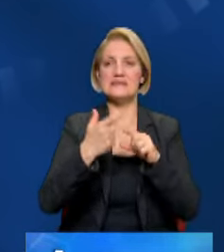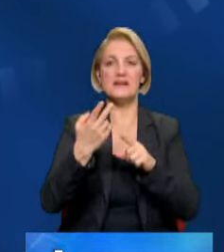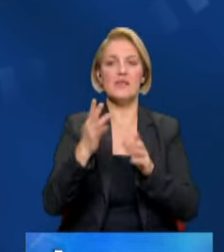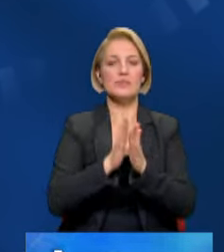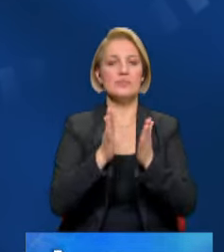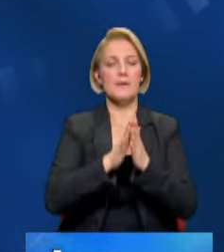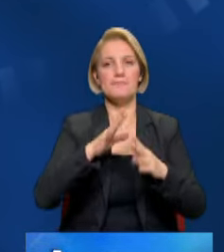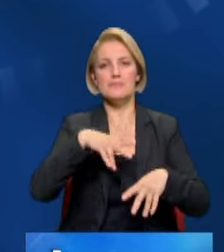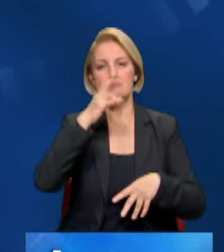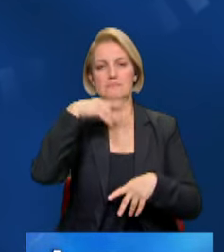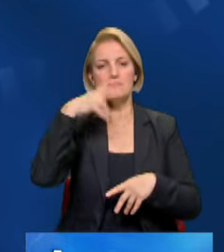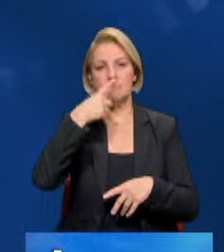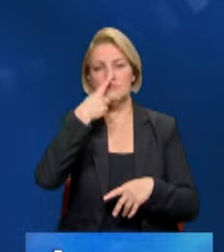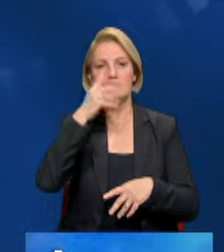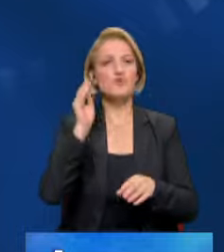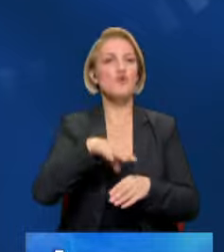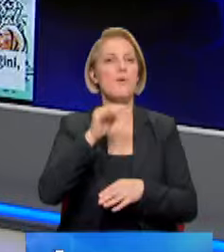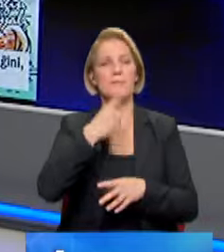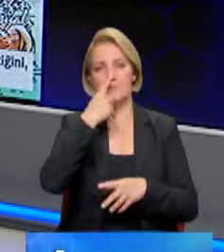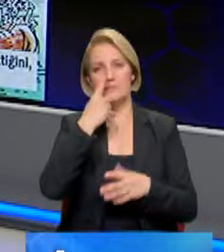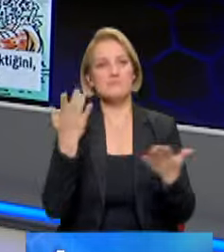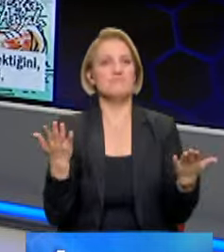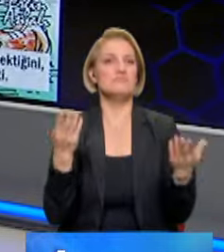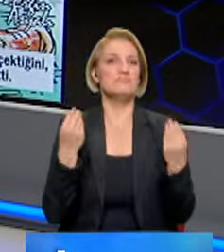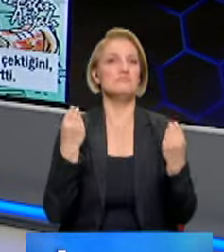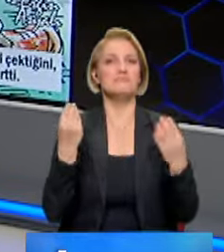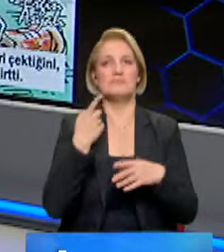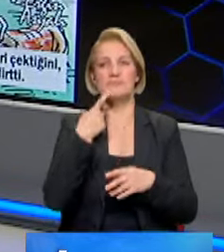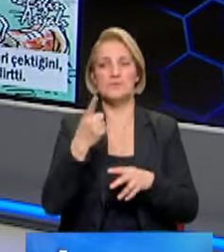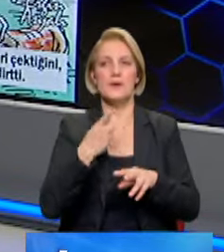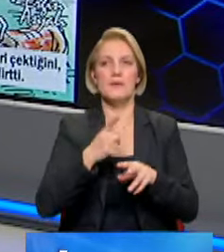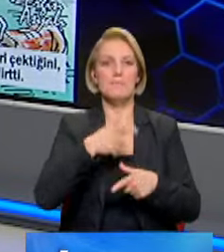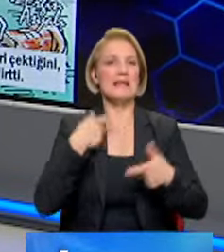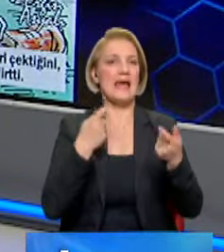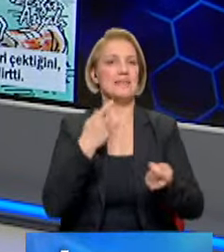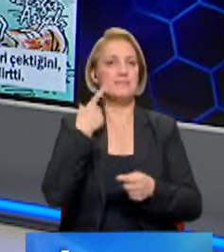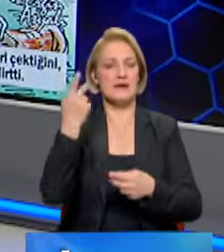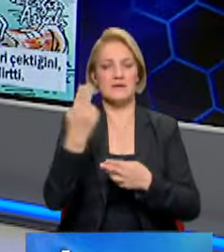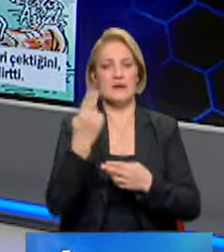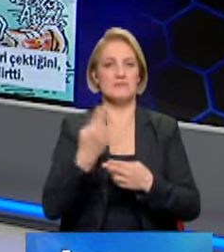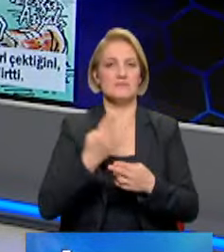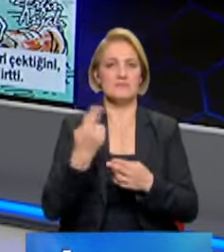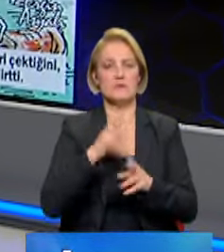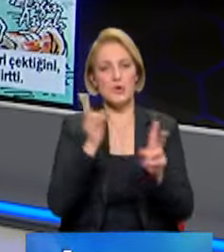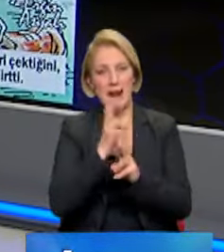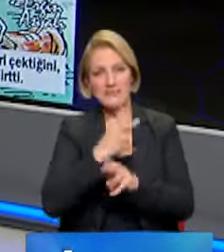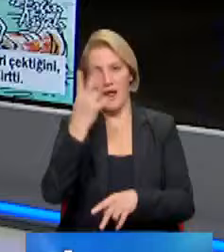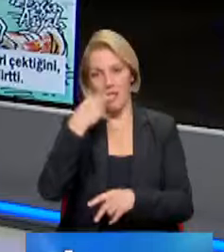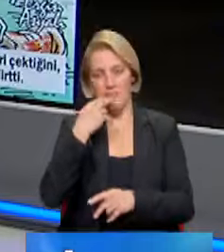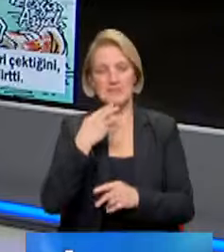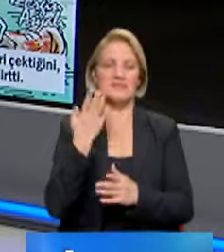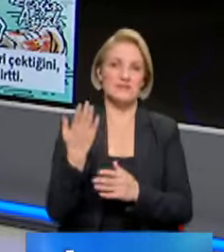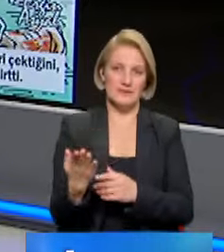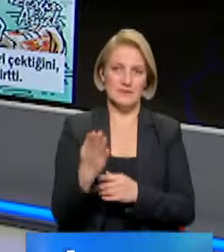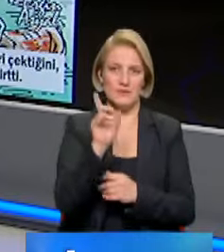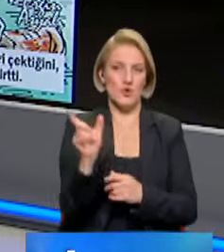göre mis gibi çöp kokuyor, daha ne olsun diyor. Milli Eğitim Bakanı Ergin Asyalı'nın çizgileriyle günün güler misin ağlar mısın köşesi